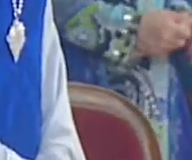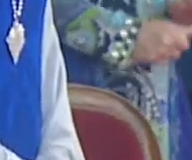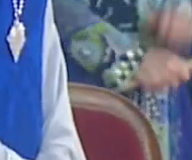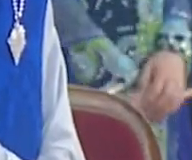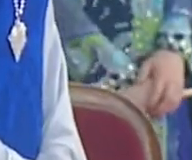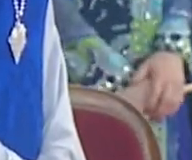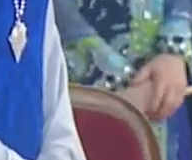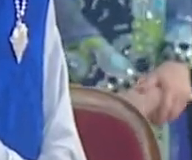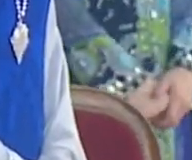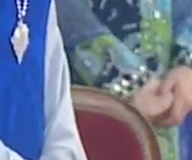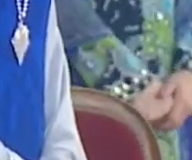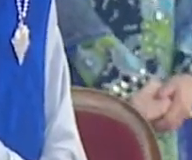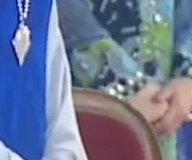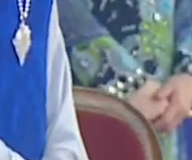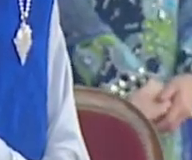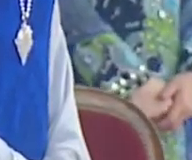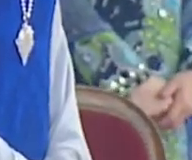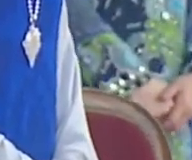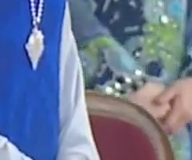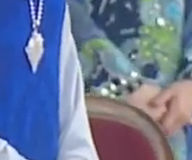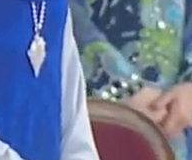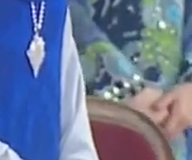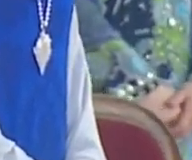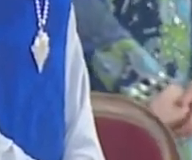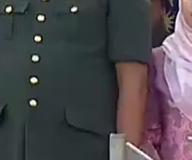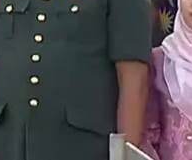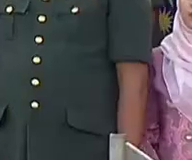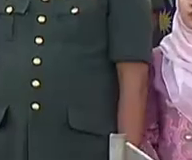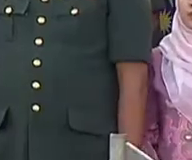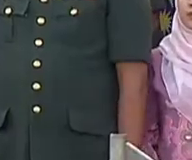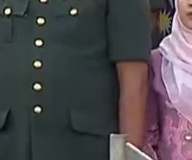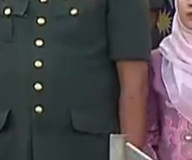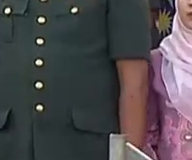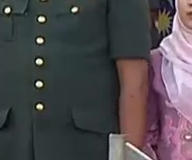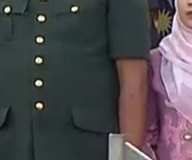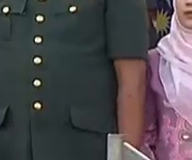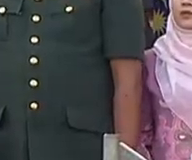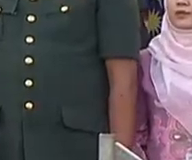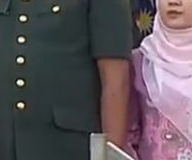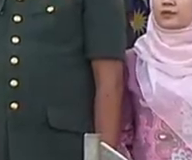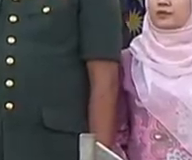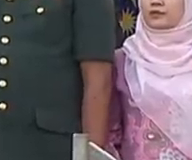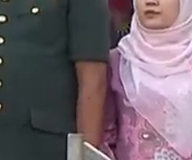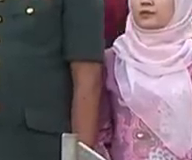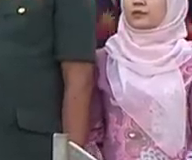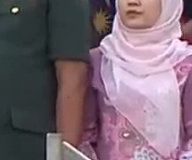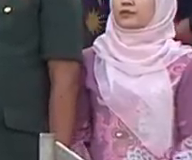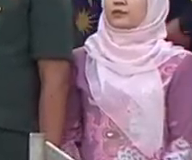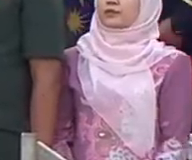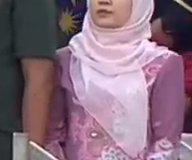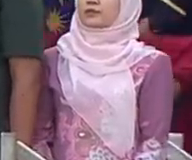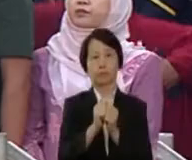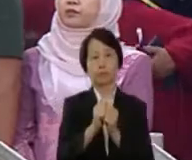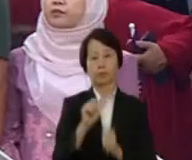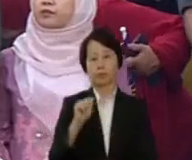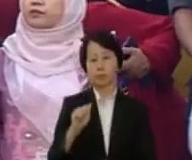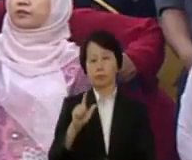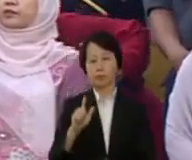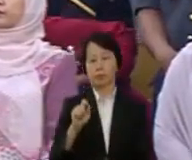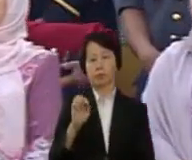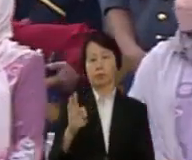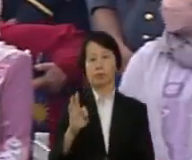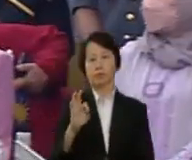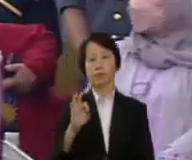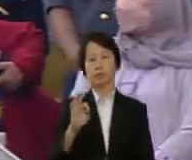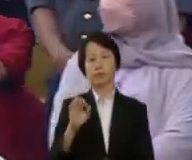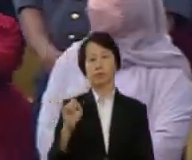Keluarga Malaysia Teguh Bersama ciptaan Kusham dan lirik Zaira Syam bersama dengan Alif Satar and